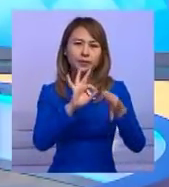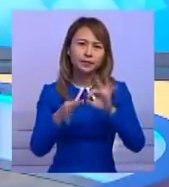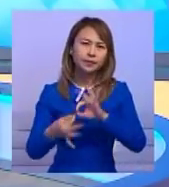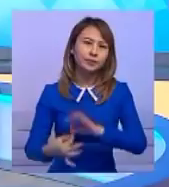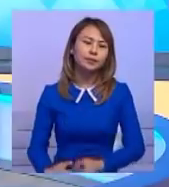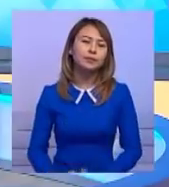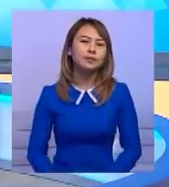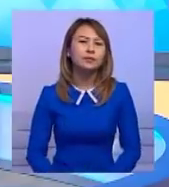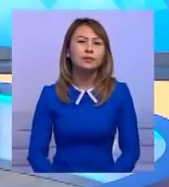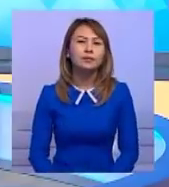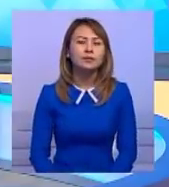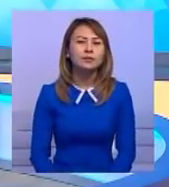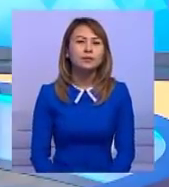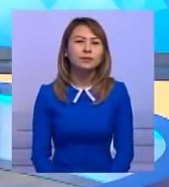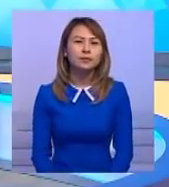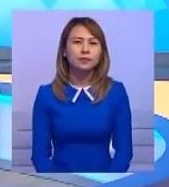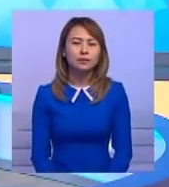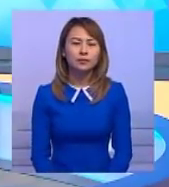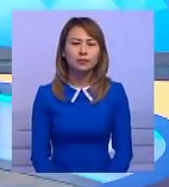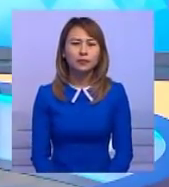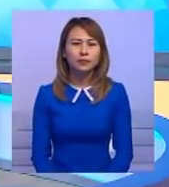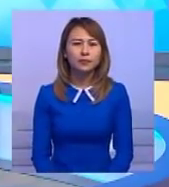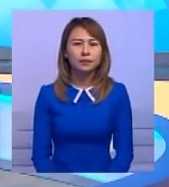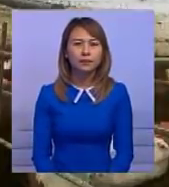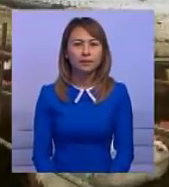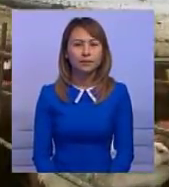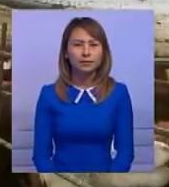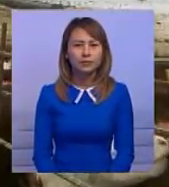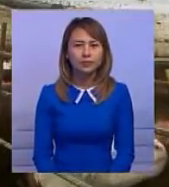облыстағы тілшіміз Болат Көкенайұлының репортажында.